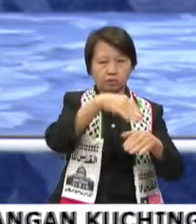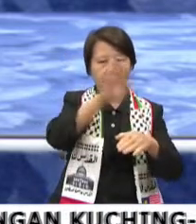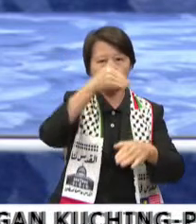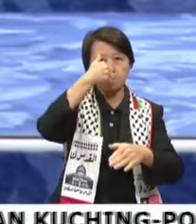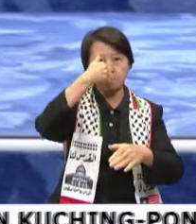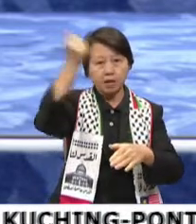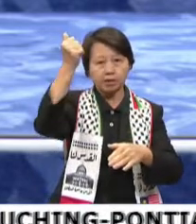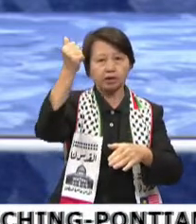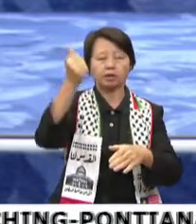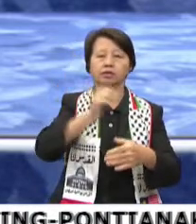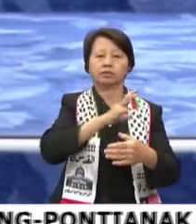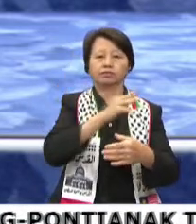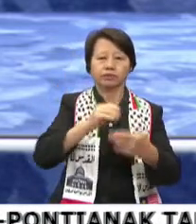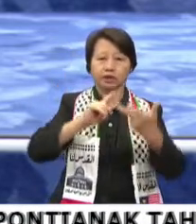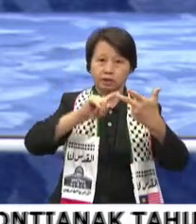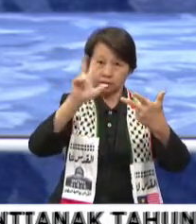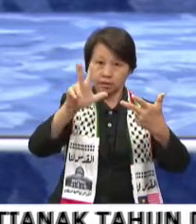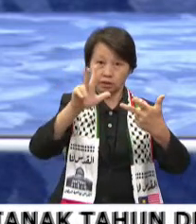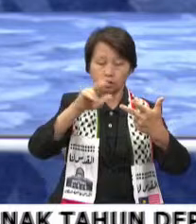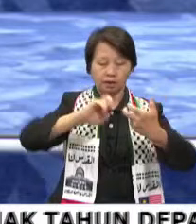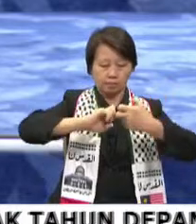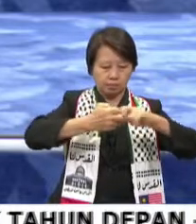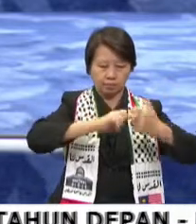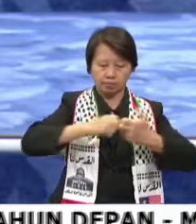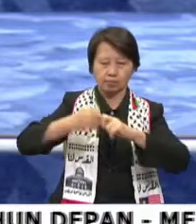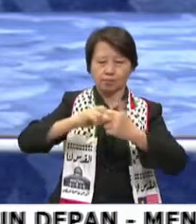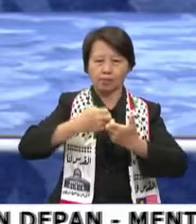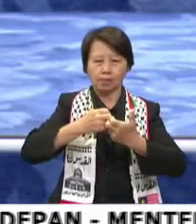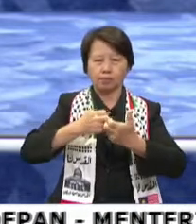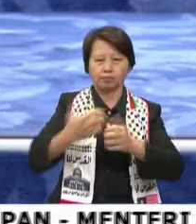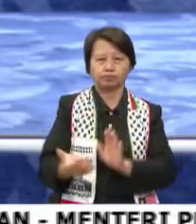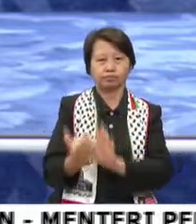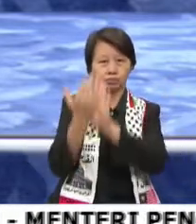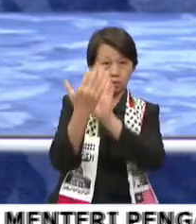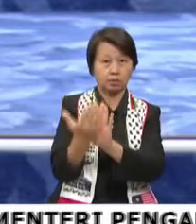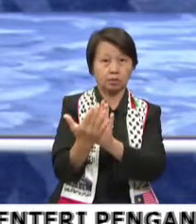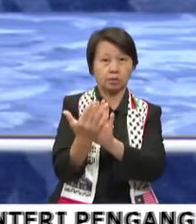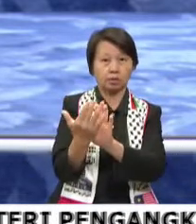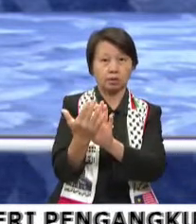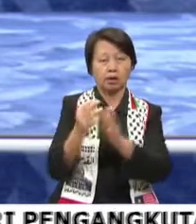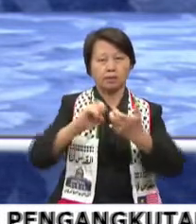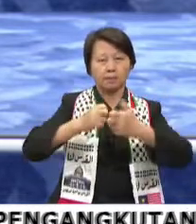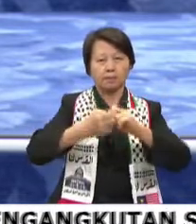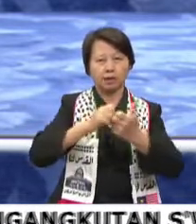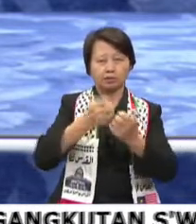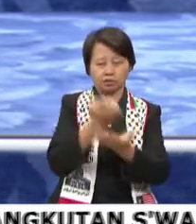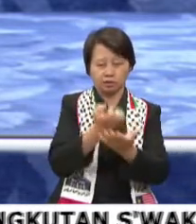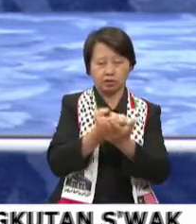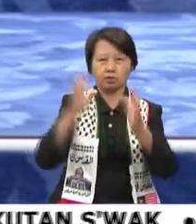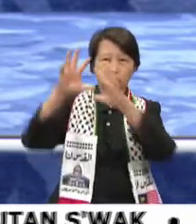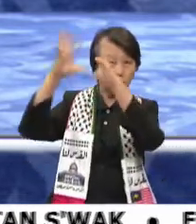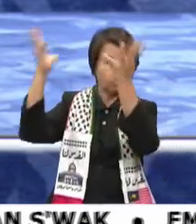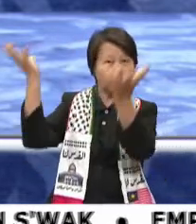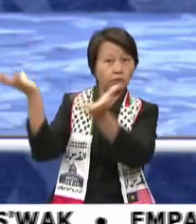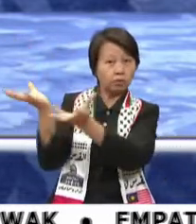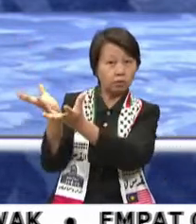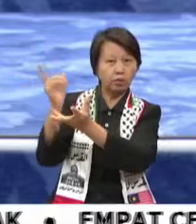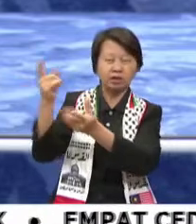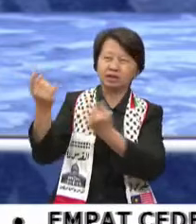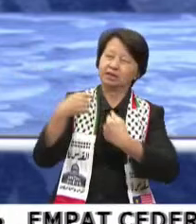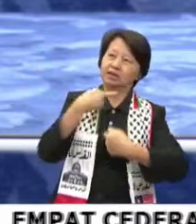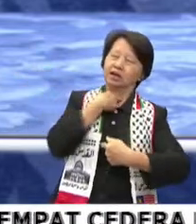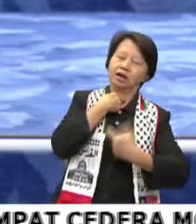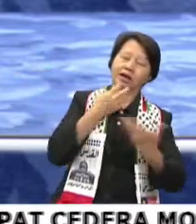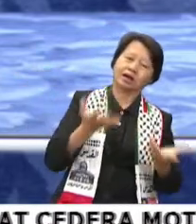berkesan dan ketiga permasalahan yang dihadapi masalah ekonomi global yang memberi